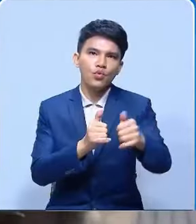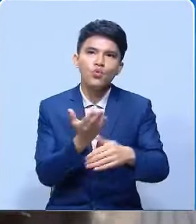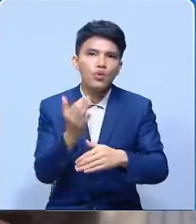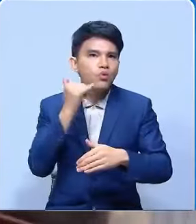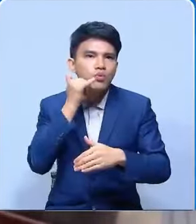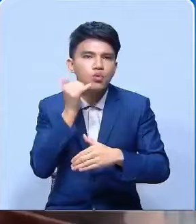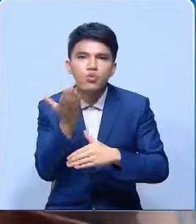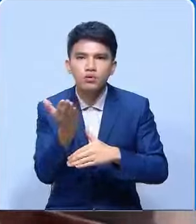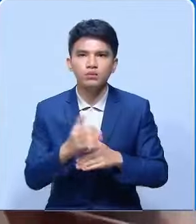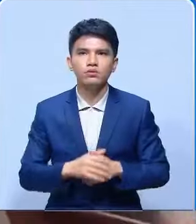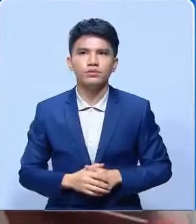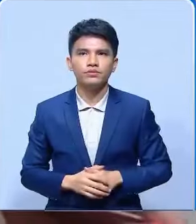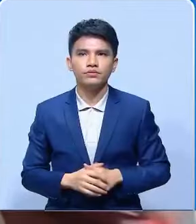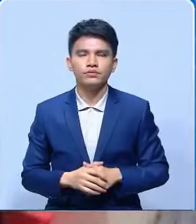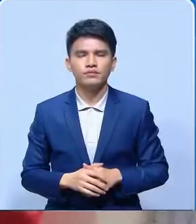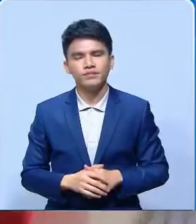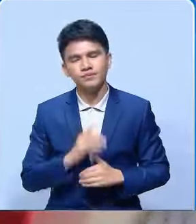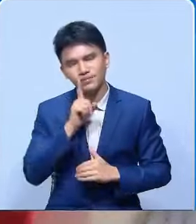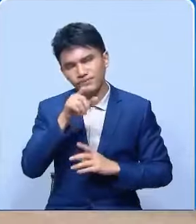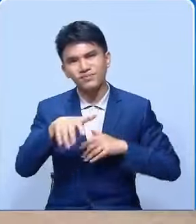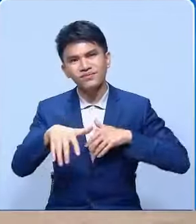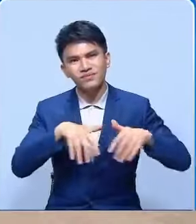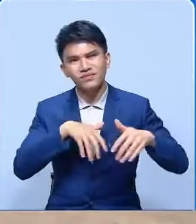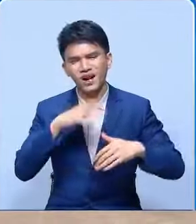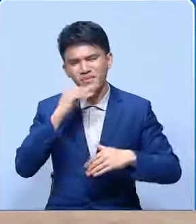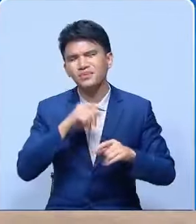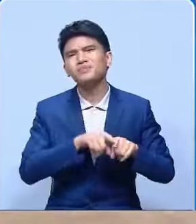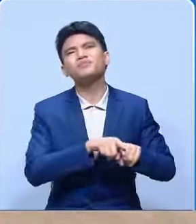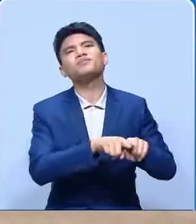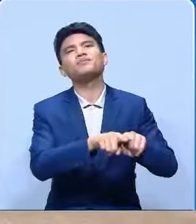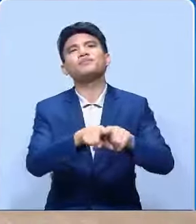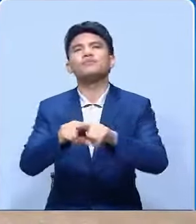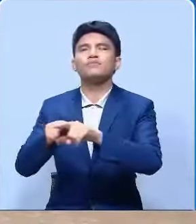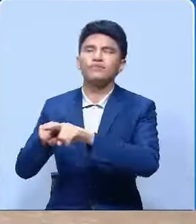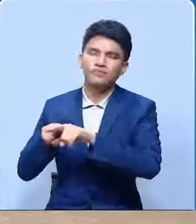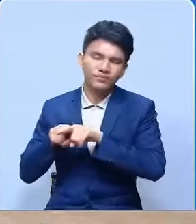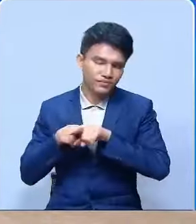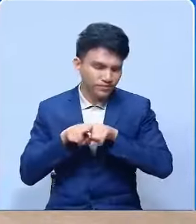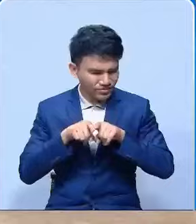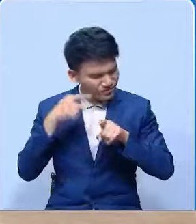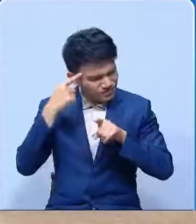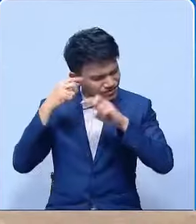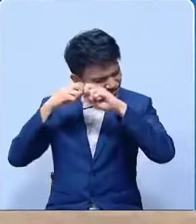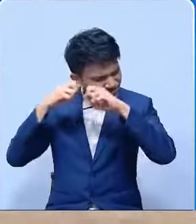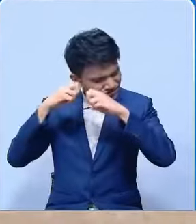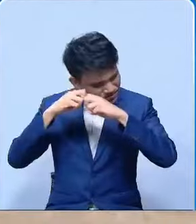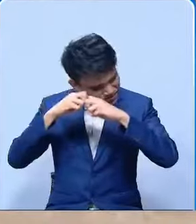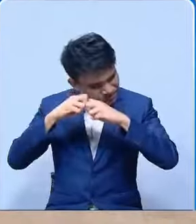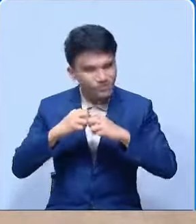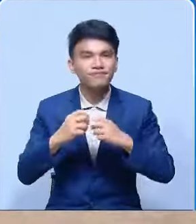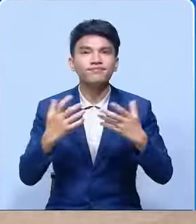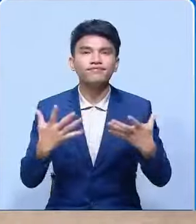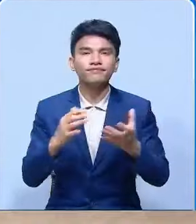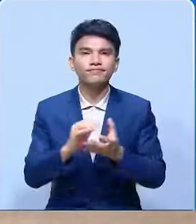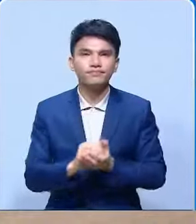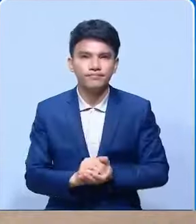หนว่าน่ะถามชาวบ้านนะชาวบ้านพูดเป็นเสียงเดียวกันเลยนรุเนี่ยสติไม่ดีเป็นแบบเนี้ยแล้ว